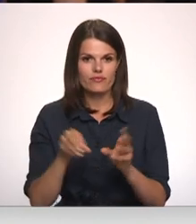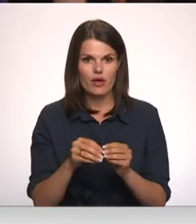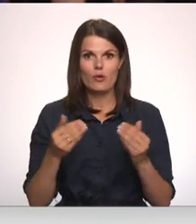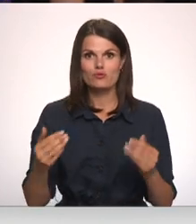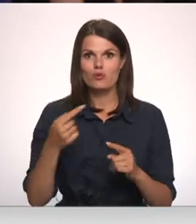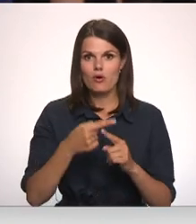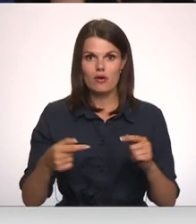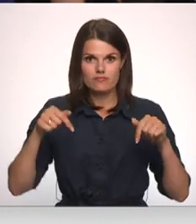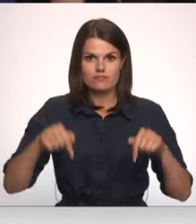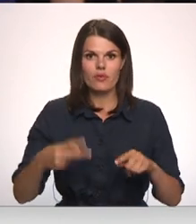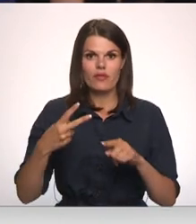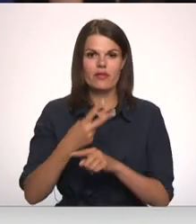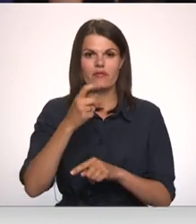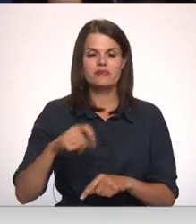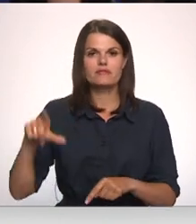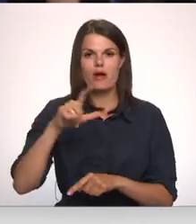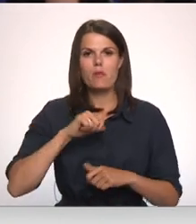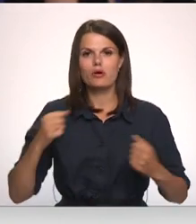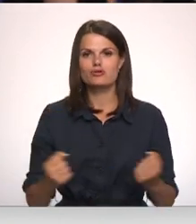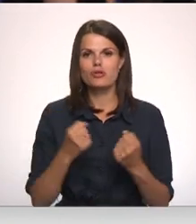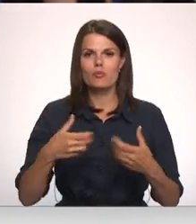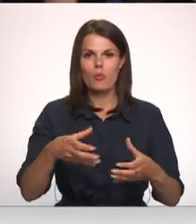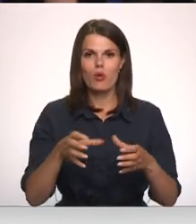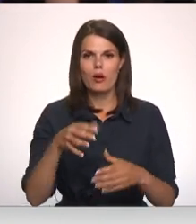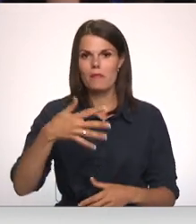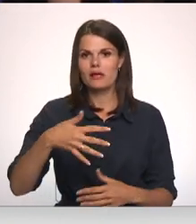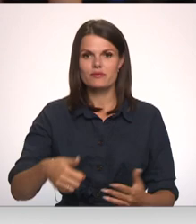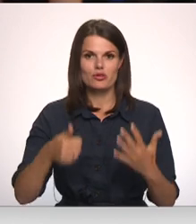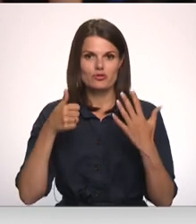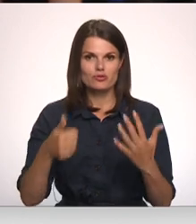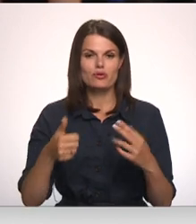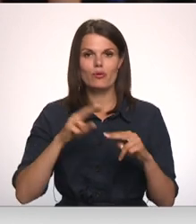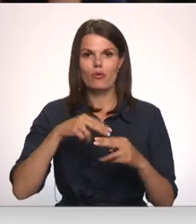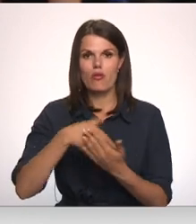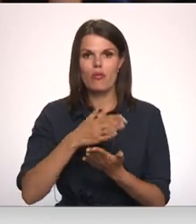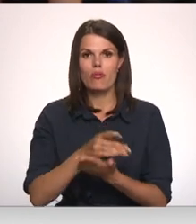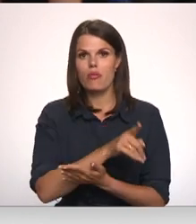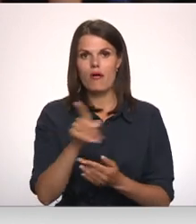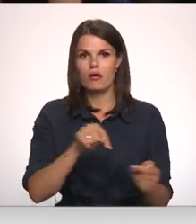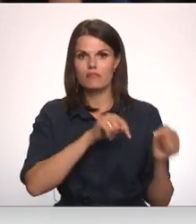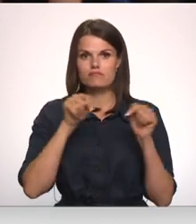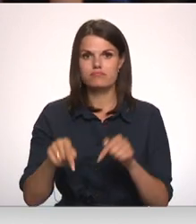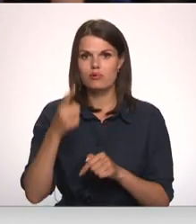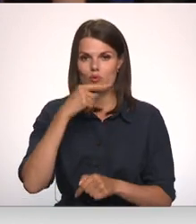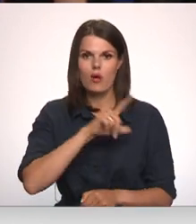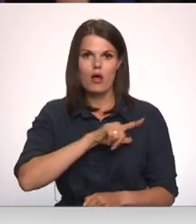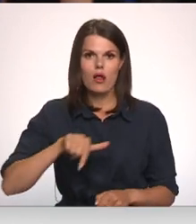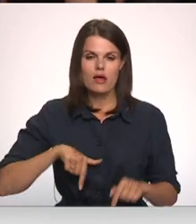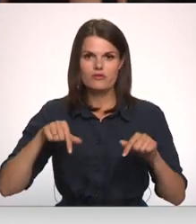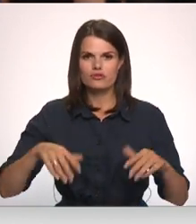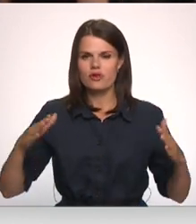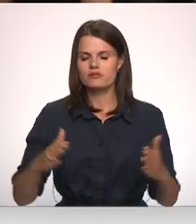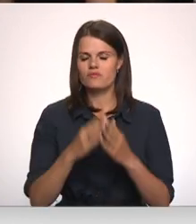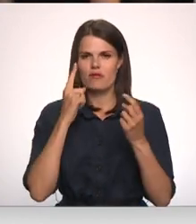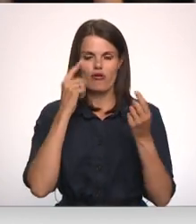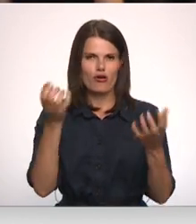divreiz vairāk pašdarbības kolektīvu 56 un arī daļa no viņiem ir no Latvijas. Te svin ļoti krāšņi